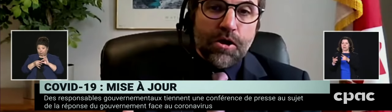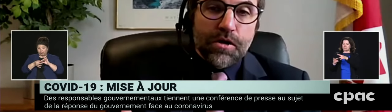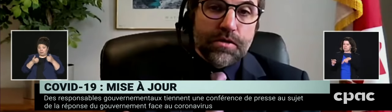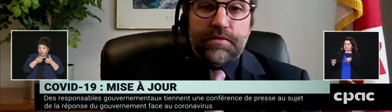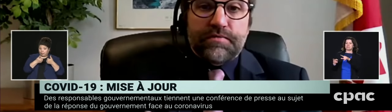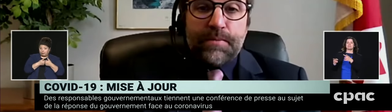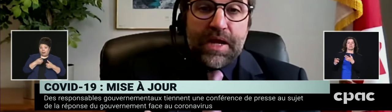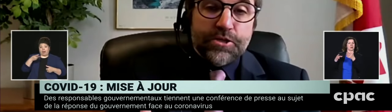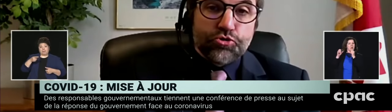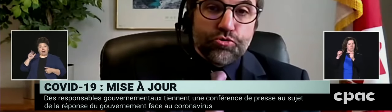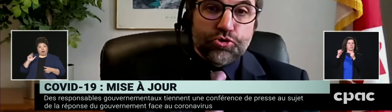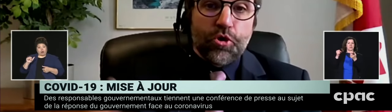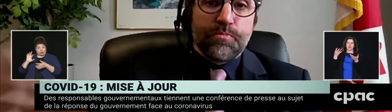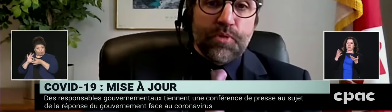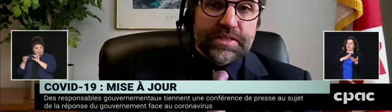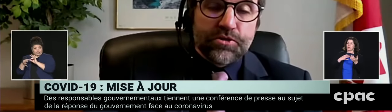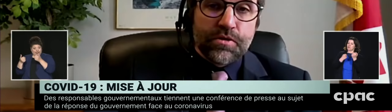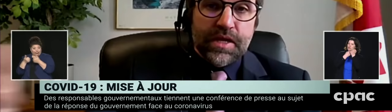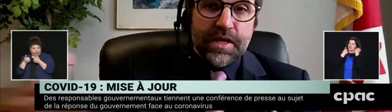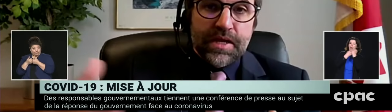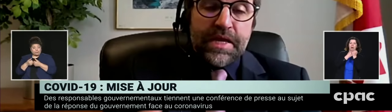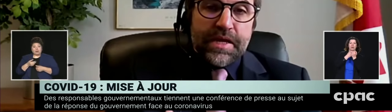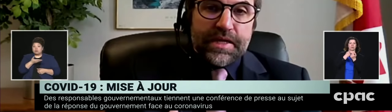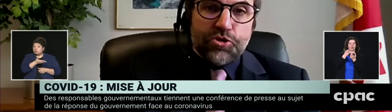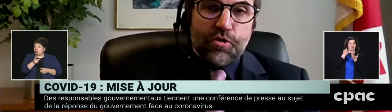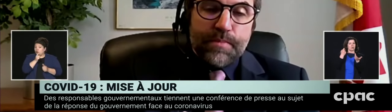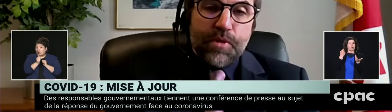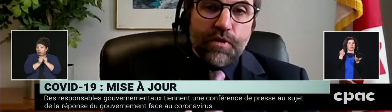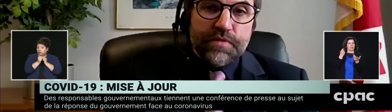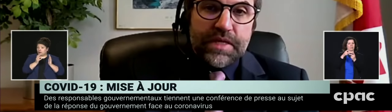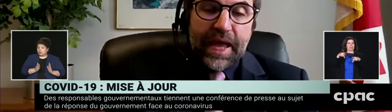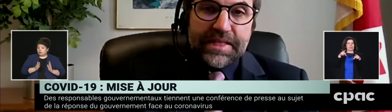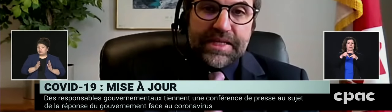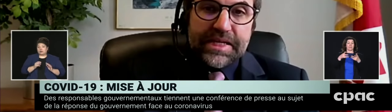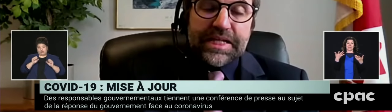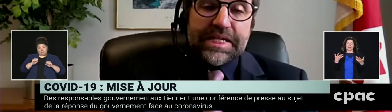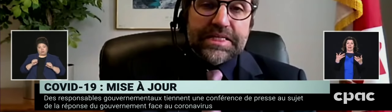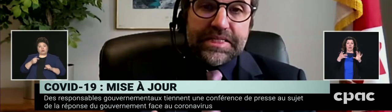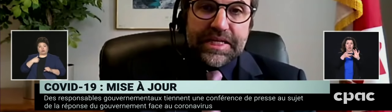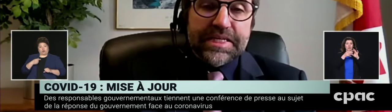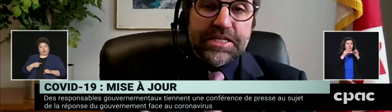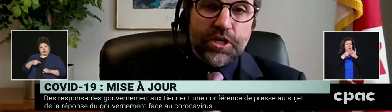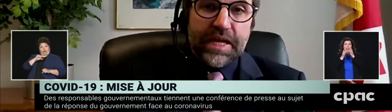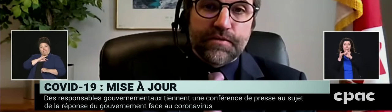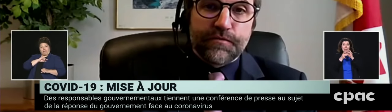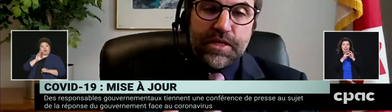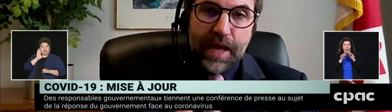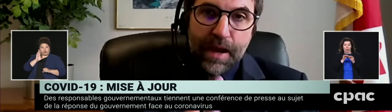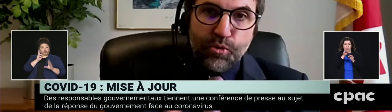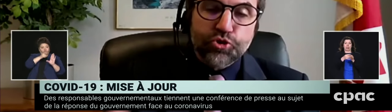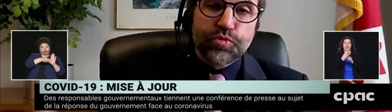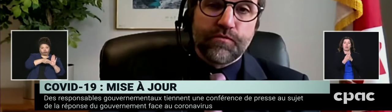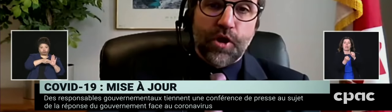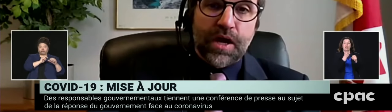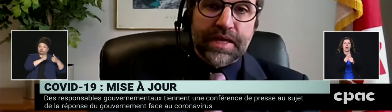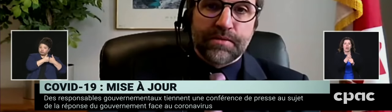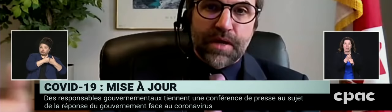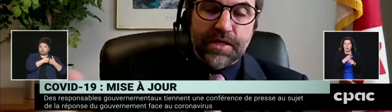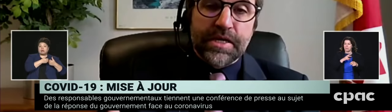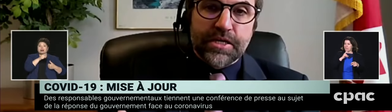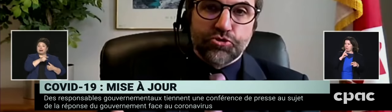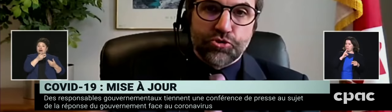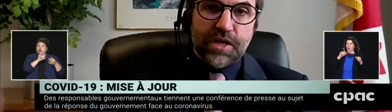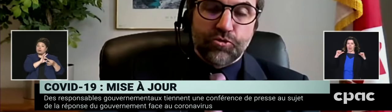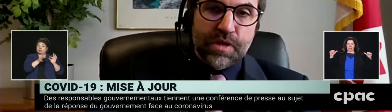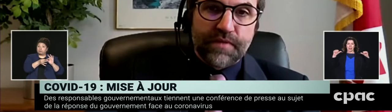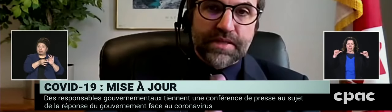Or, là, évidemment, les Jeux sont reportés d'un an. Qu'est-ce qu'on fait? On va venir aider les athlètes qui étaient déjà qualifiés à poursuivre leur entraînement